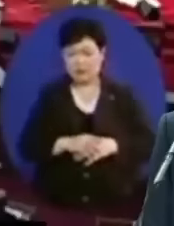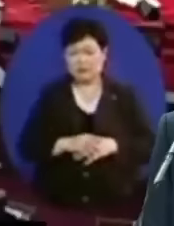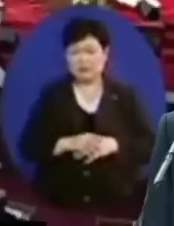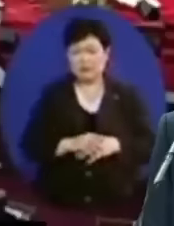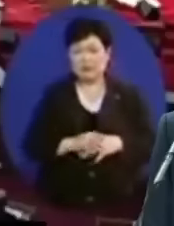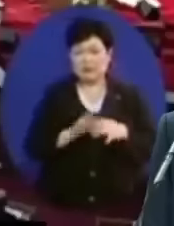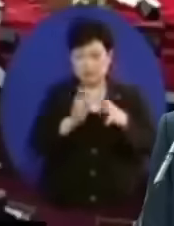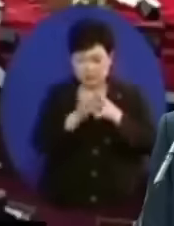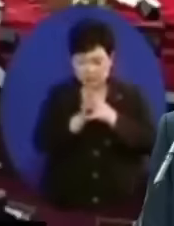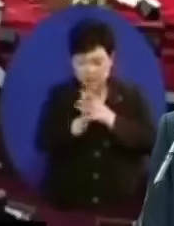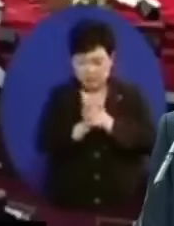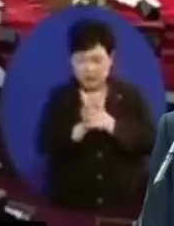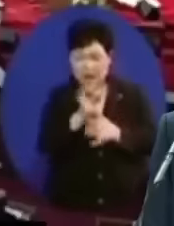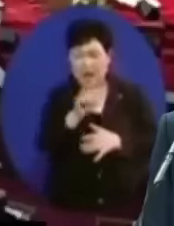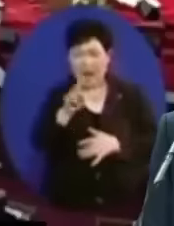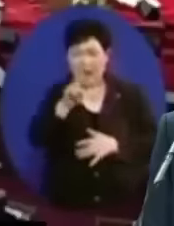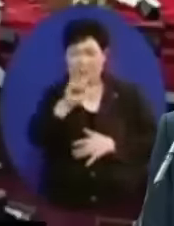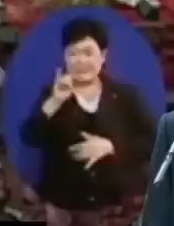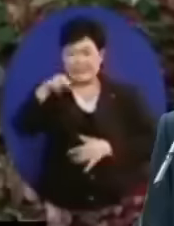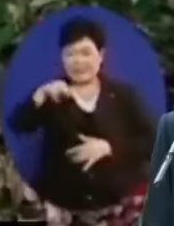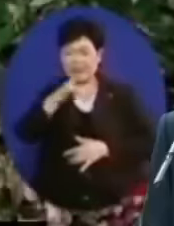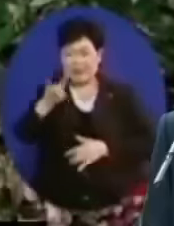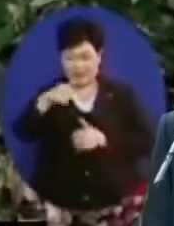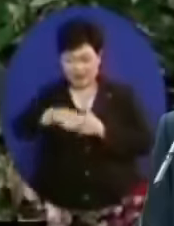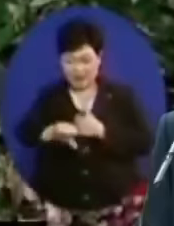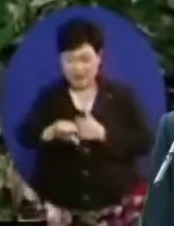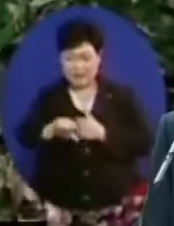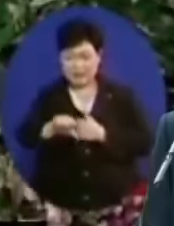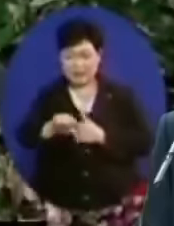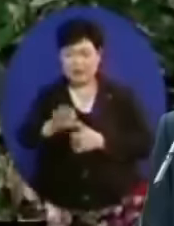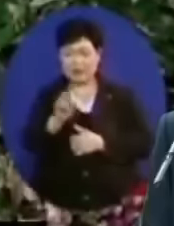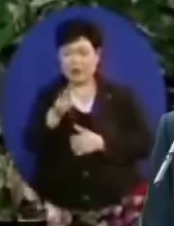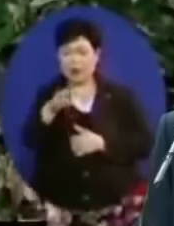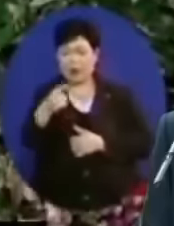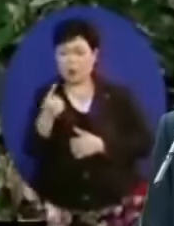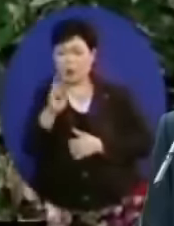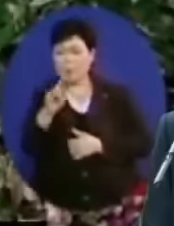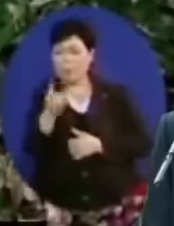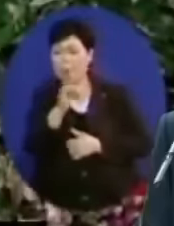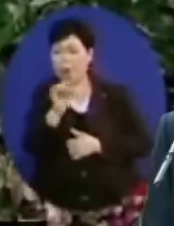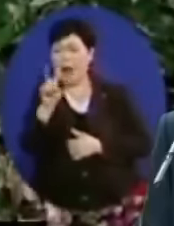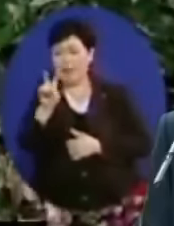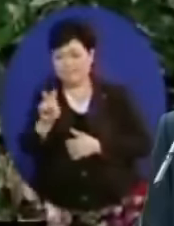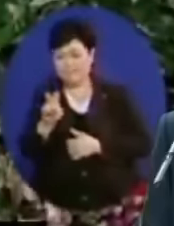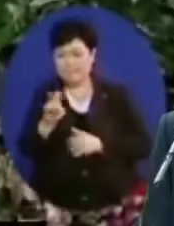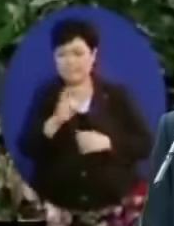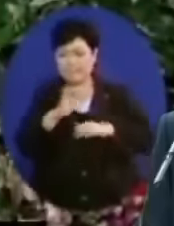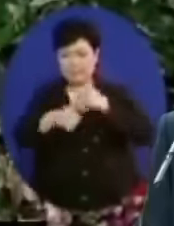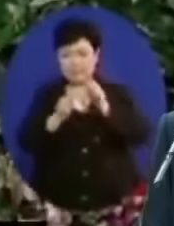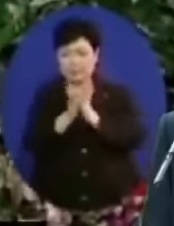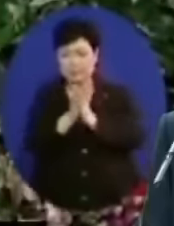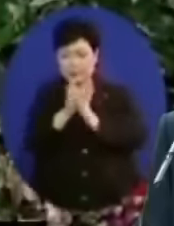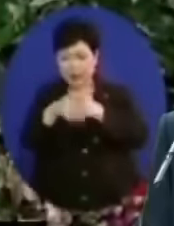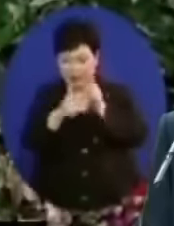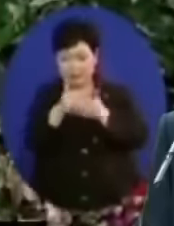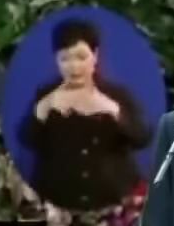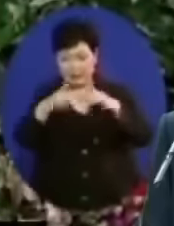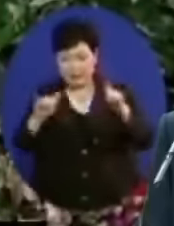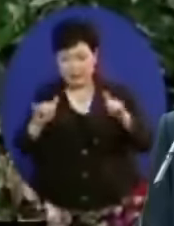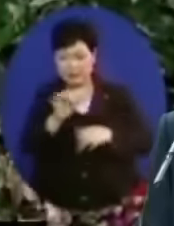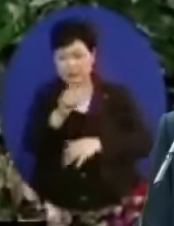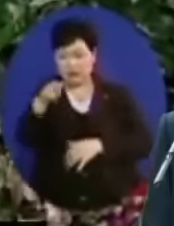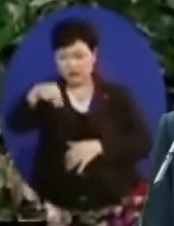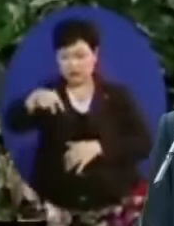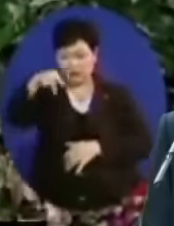기드헤벨 사람 아미떼의 아들이었습니다. 그는 여로보암 2세가 이스라엘을 통치할 때 살았던 선지자로 하나님께 아수르의